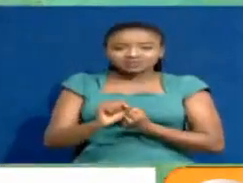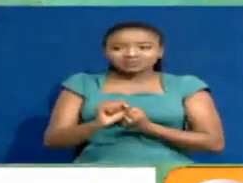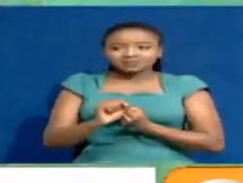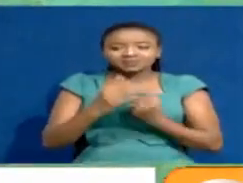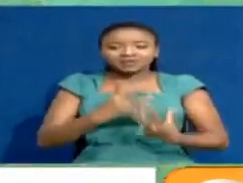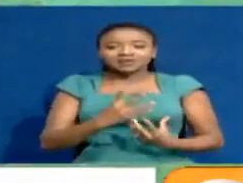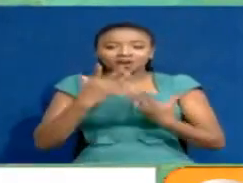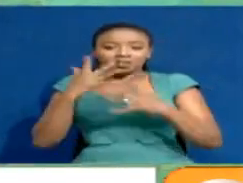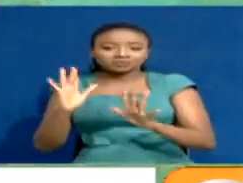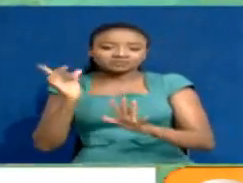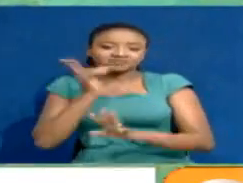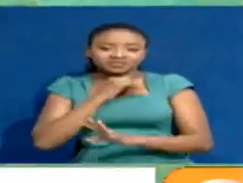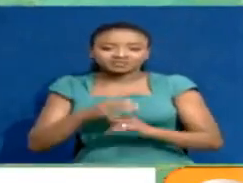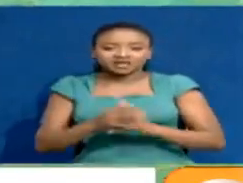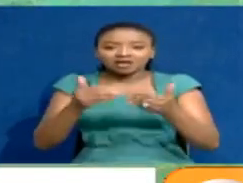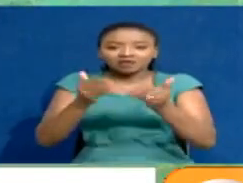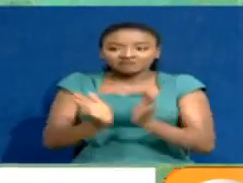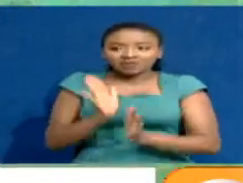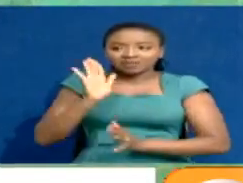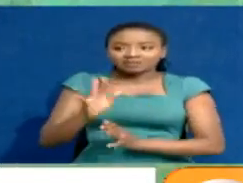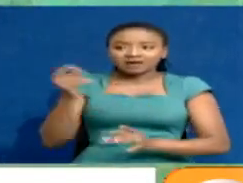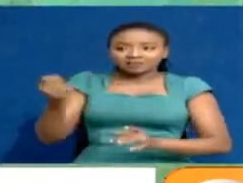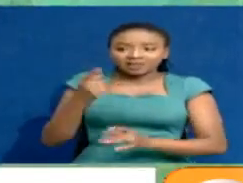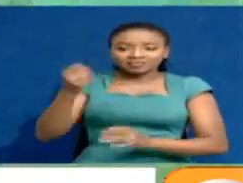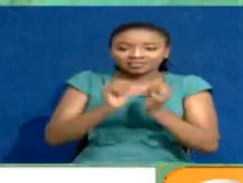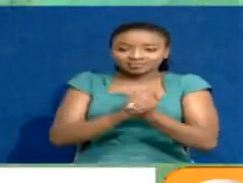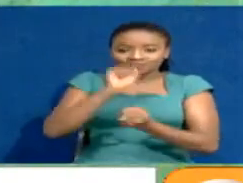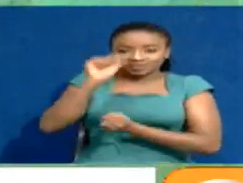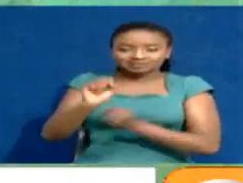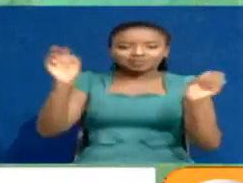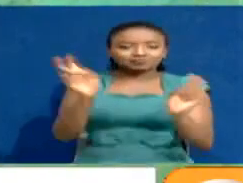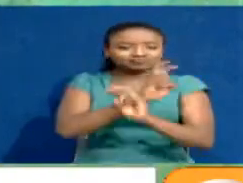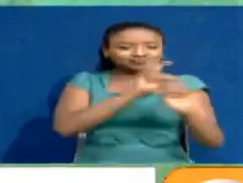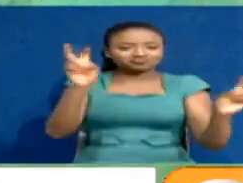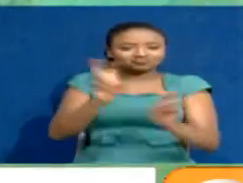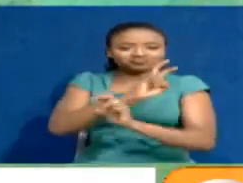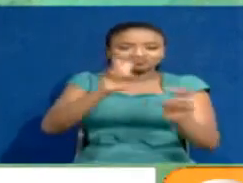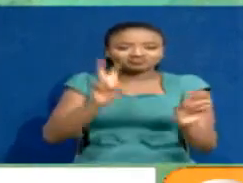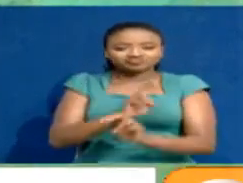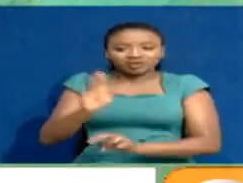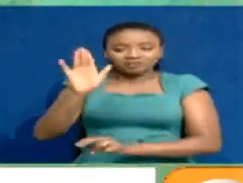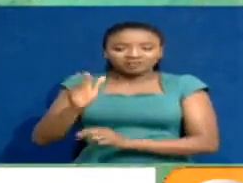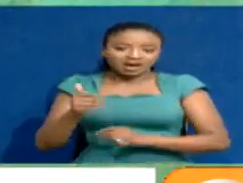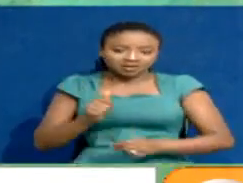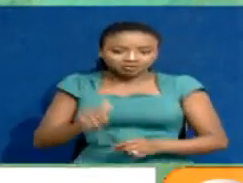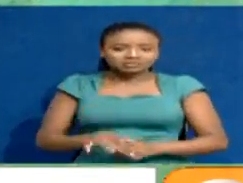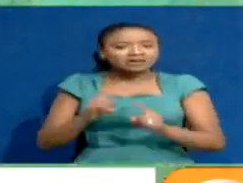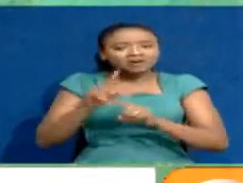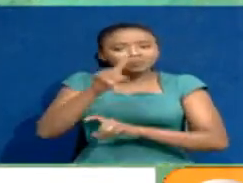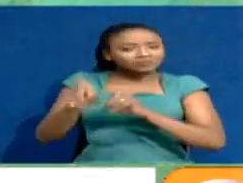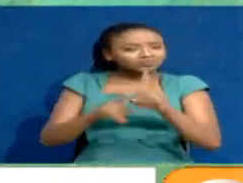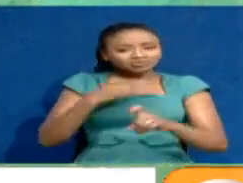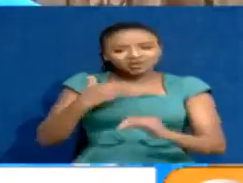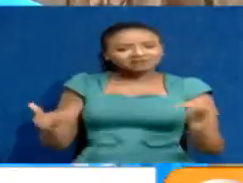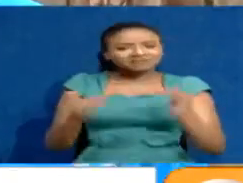na hakurejea nyumbani. Familia yake kwa miezi 15 imekuwa kimsaka mwana wao, huku wakiwa na maswali mengi